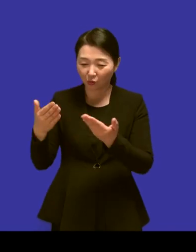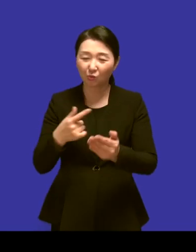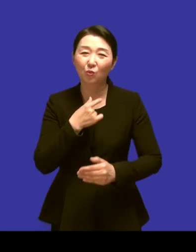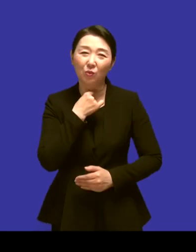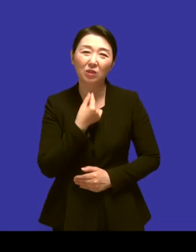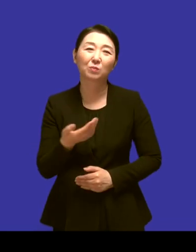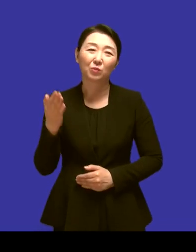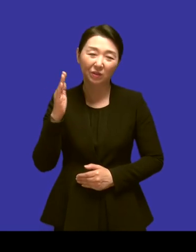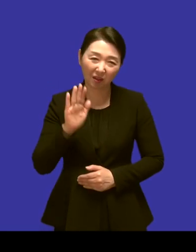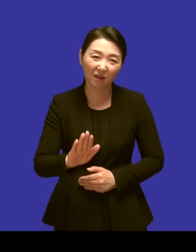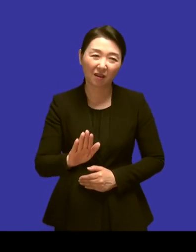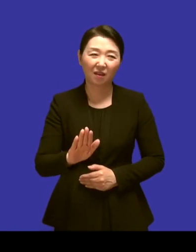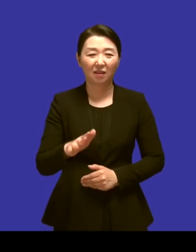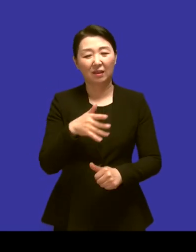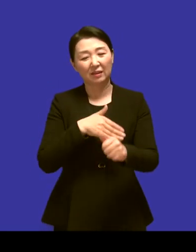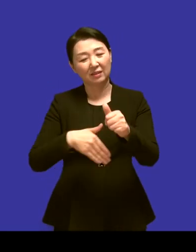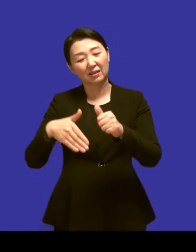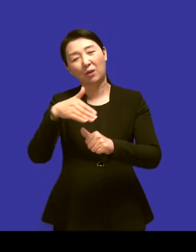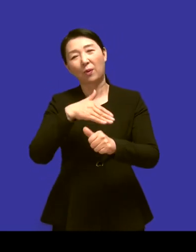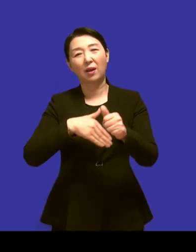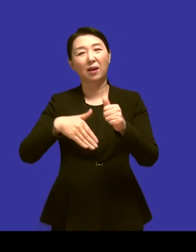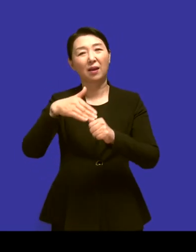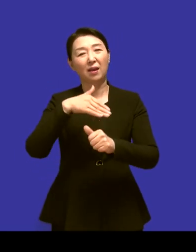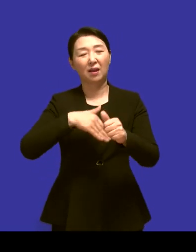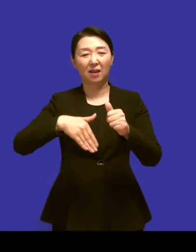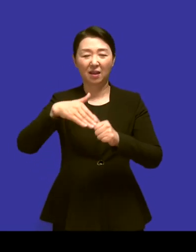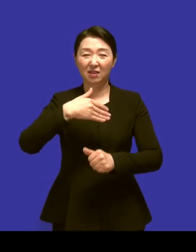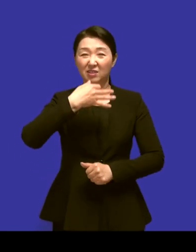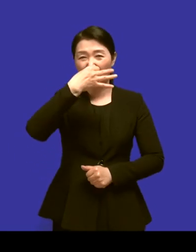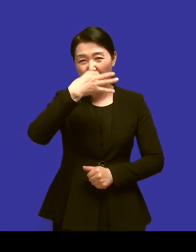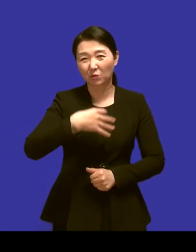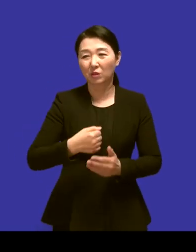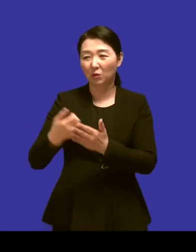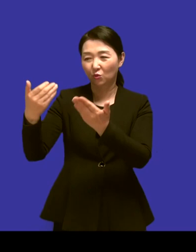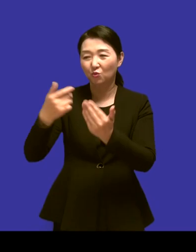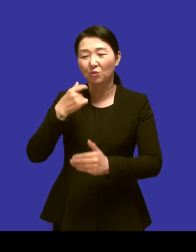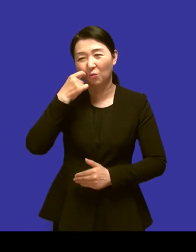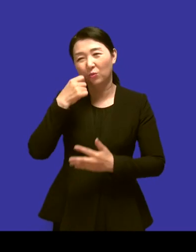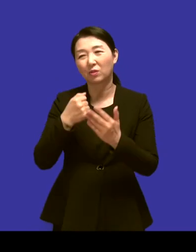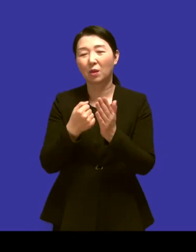하시는데 뭔가 그러지 못한 그런 힘든 마음도 있으시고